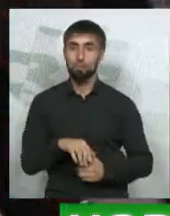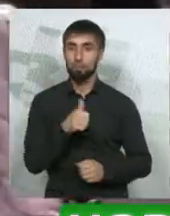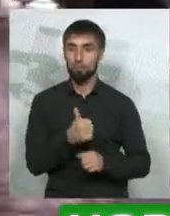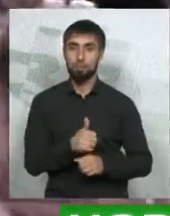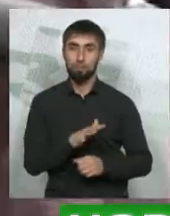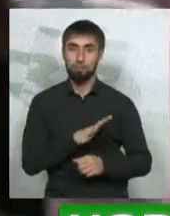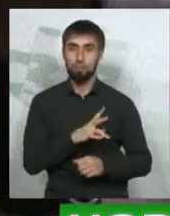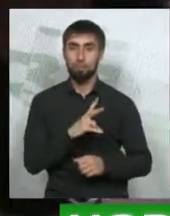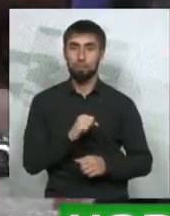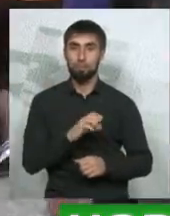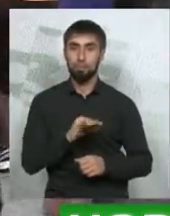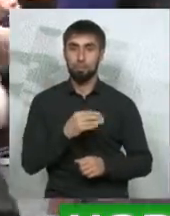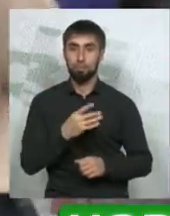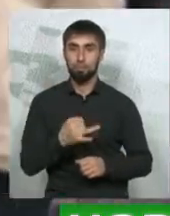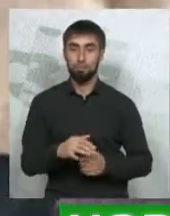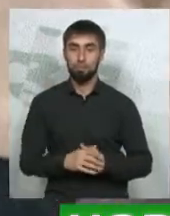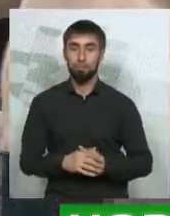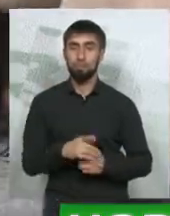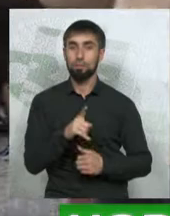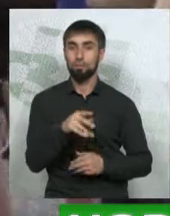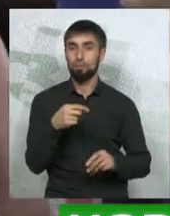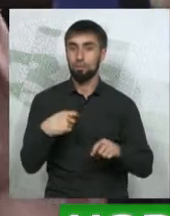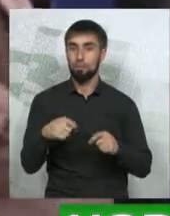Главное быть настойчивым. Легко идем сюда, да?